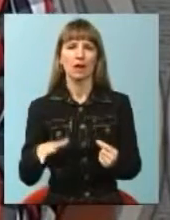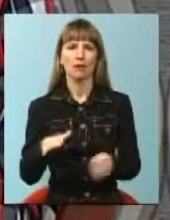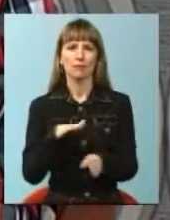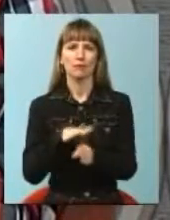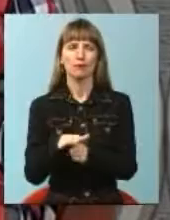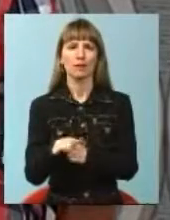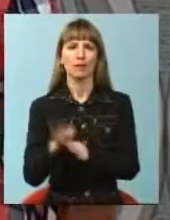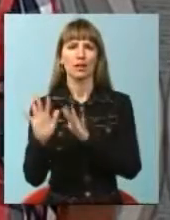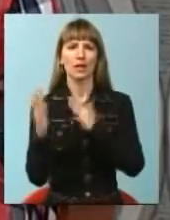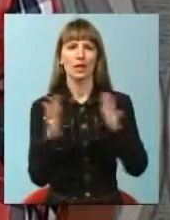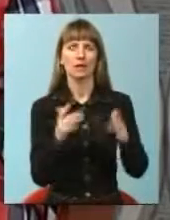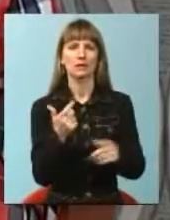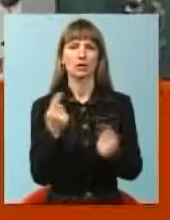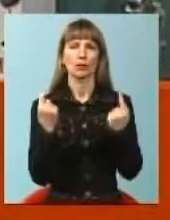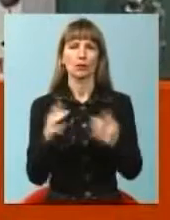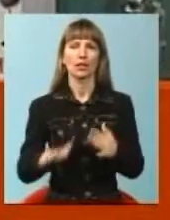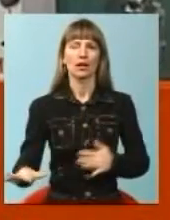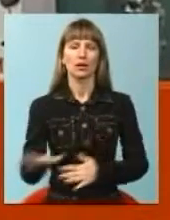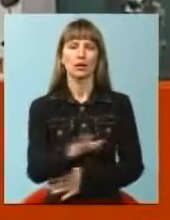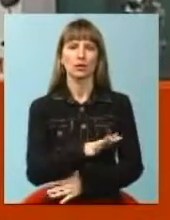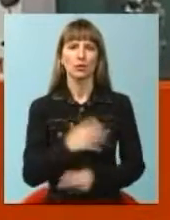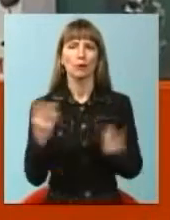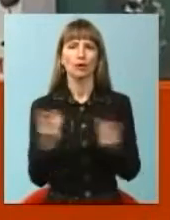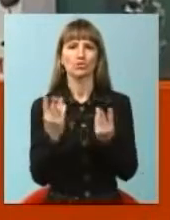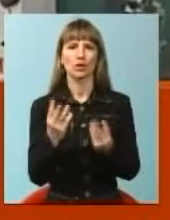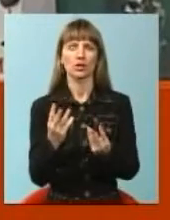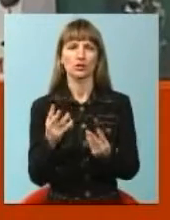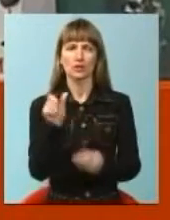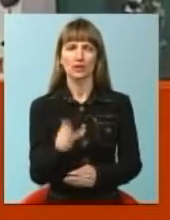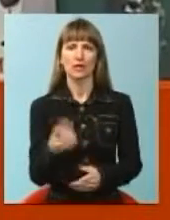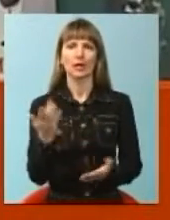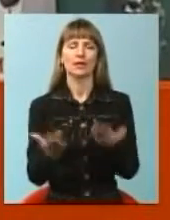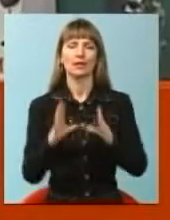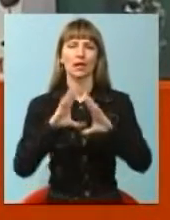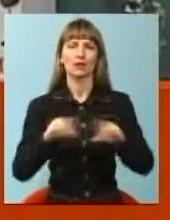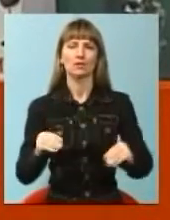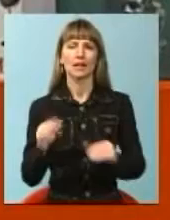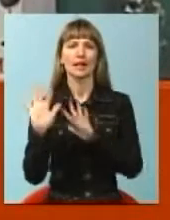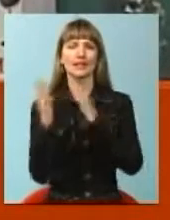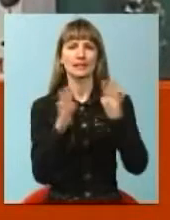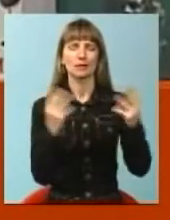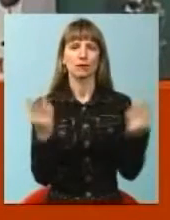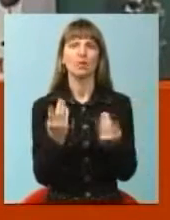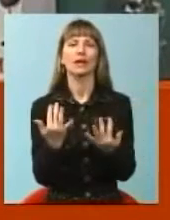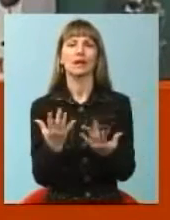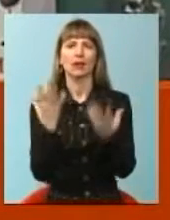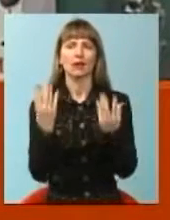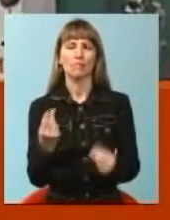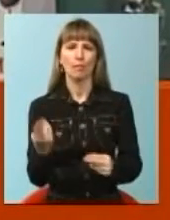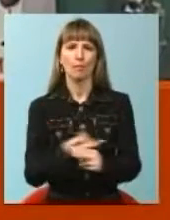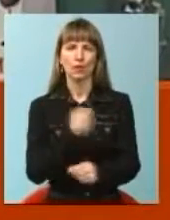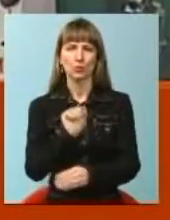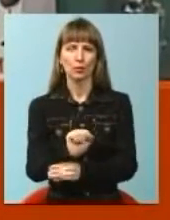повен ліс або навіть дуже велику територію? Пожежники іноді гасять пожежі лісні навіть кілька днів без